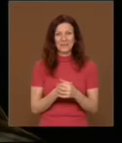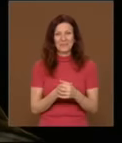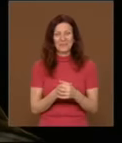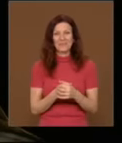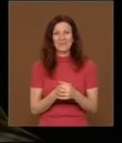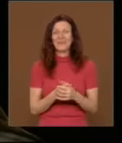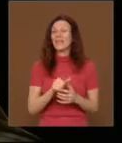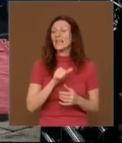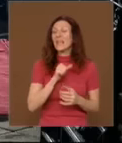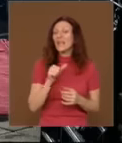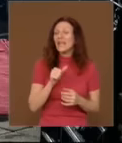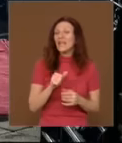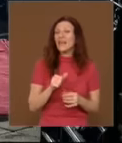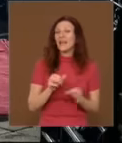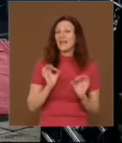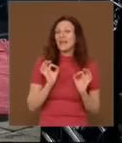И